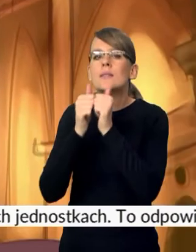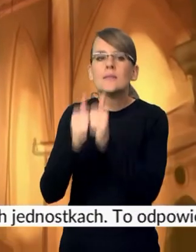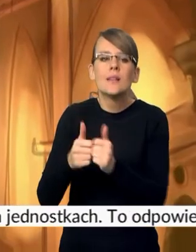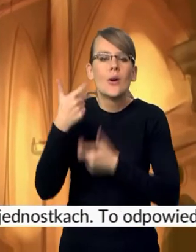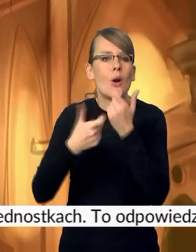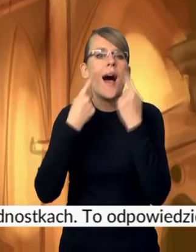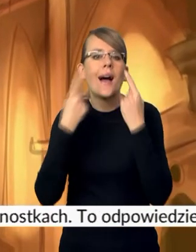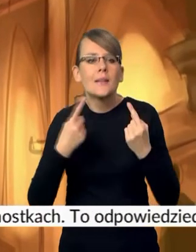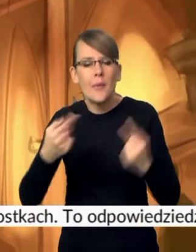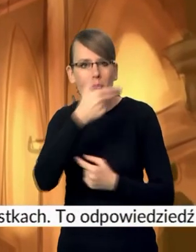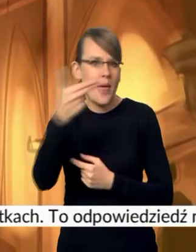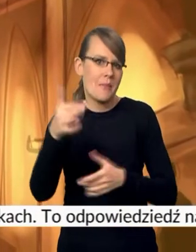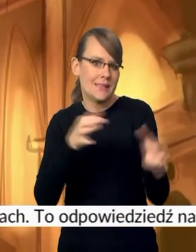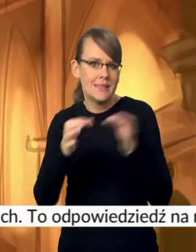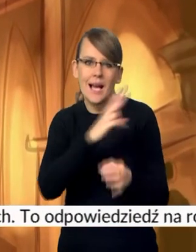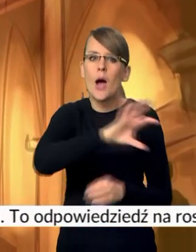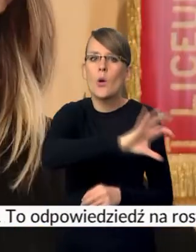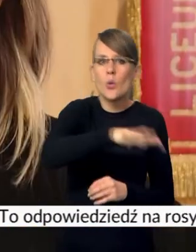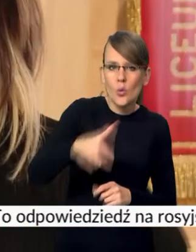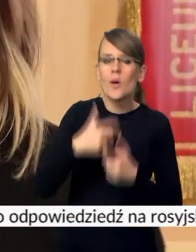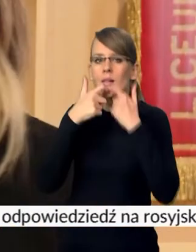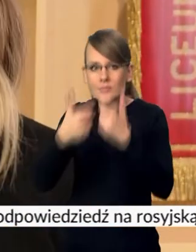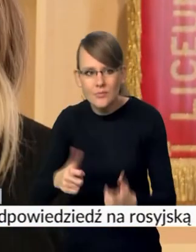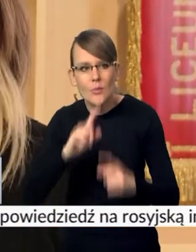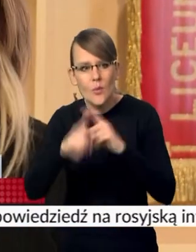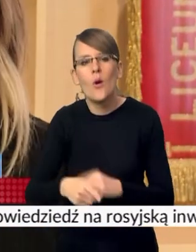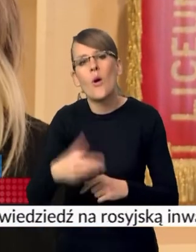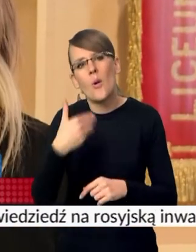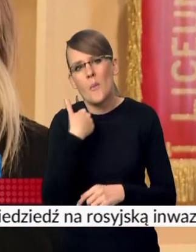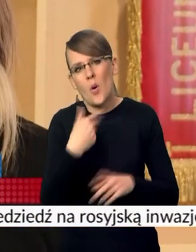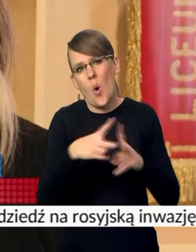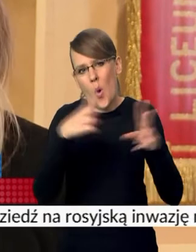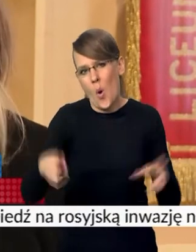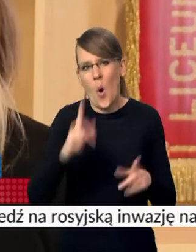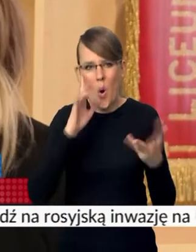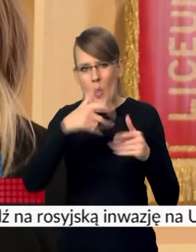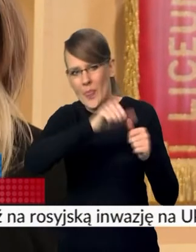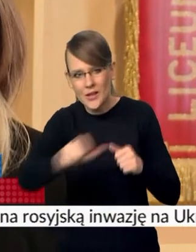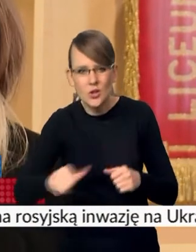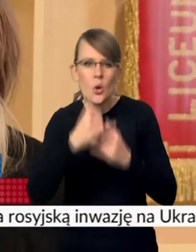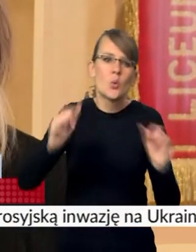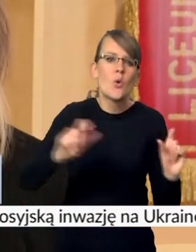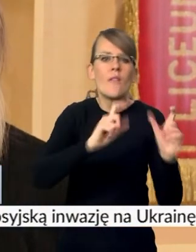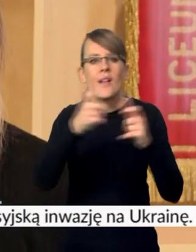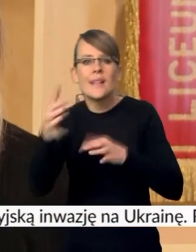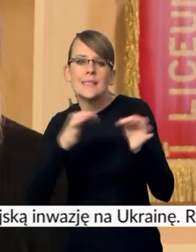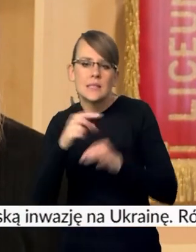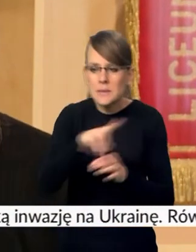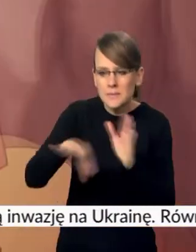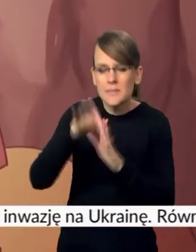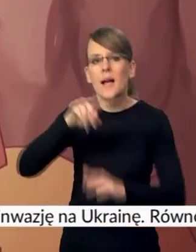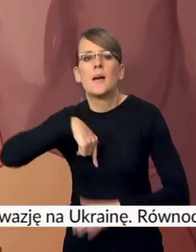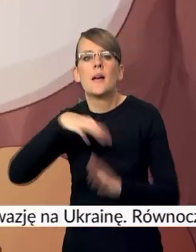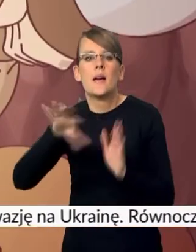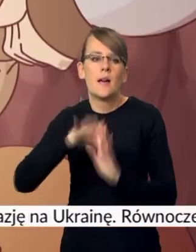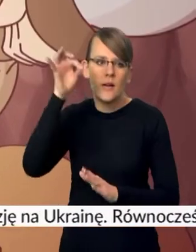temat historyczny. Każda grupa po zgłoszeniu dostawała przedział czasowy, tam chyba tygodnia, i tam były różne wydarzenia historyczne do wyboru. Wybraliśmy temat